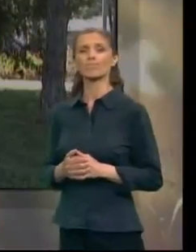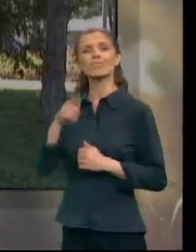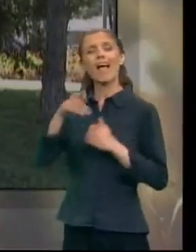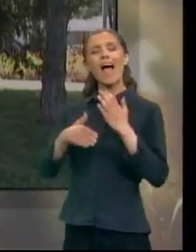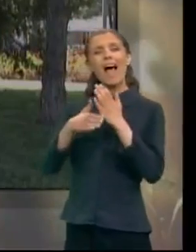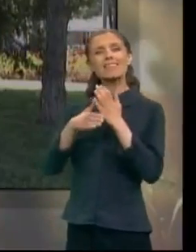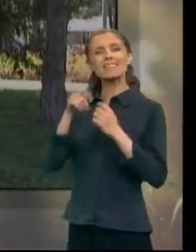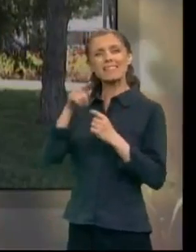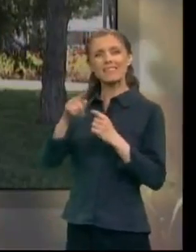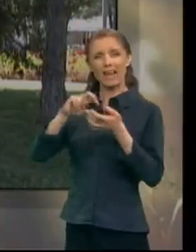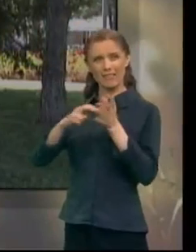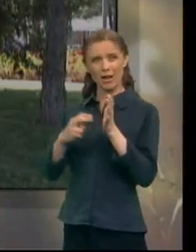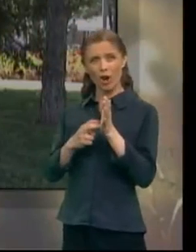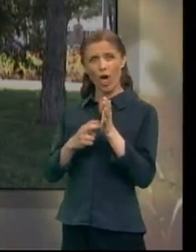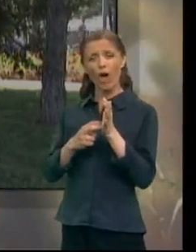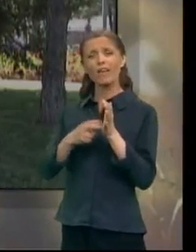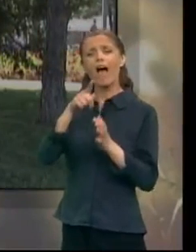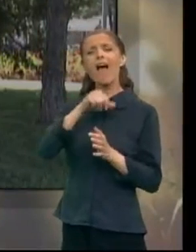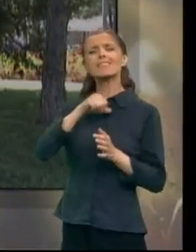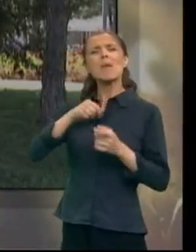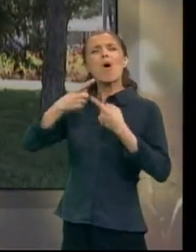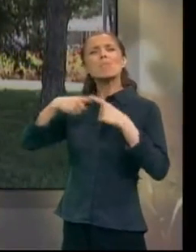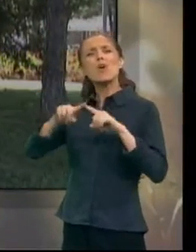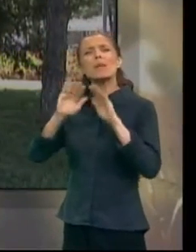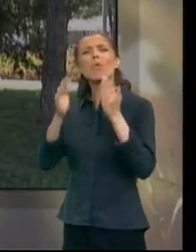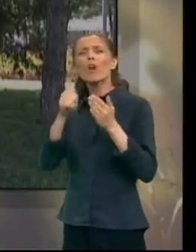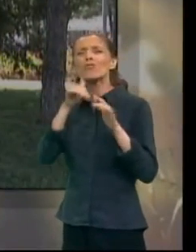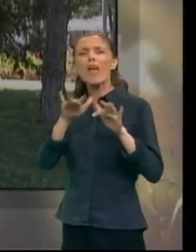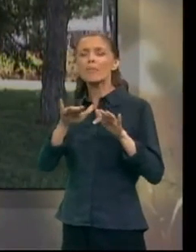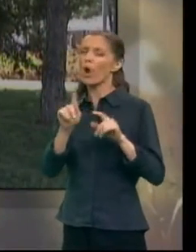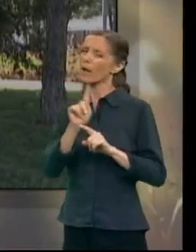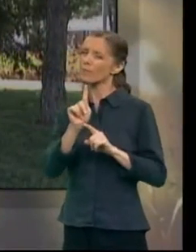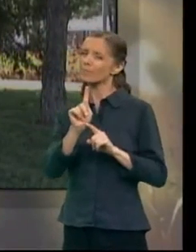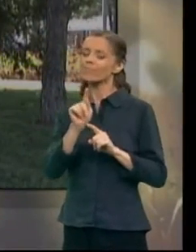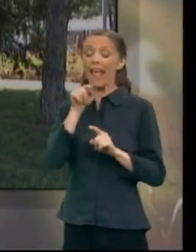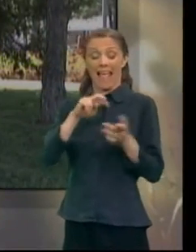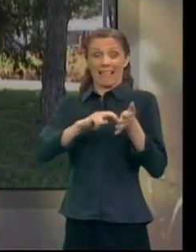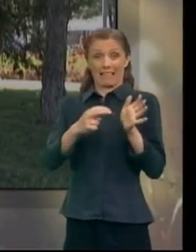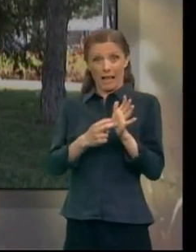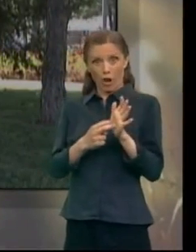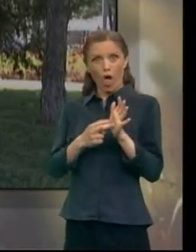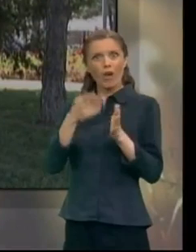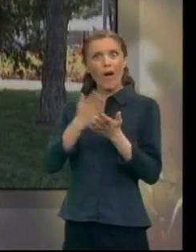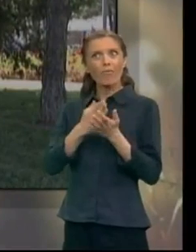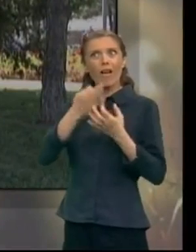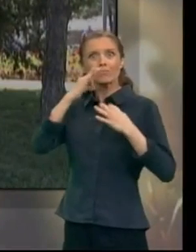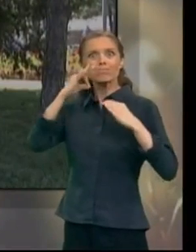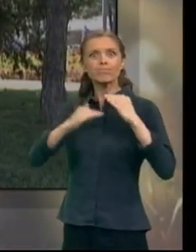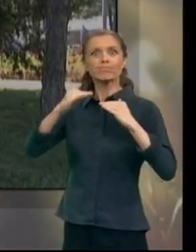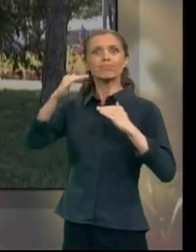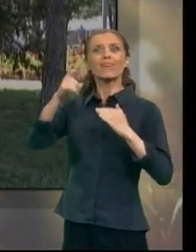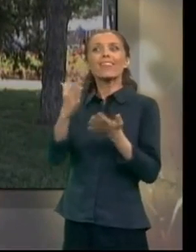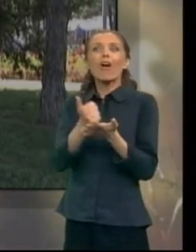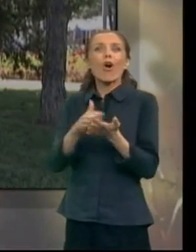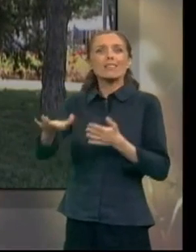Asistivne tehnologije nisu samo posebno izrađeni uređaji i programi. Tehnologija sama po sebi napreduje u pravcu korisnosti za sve.